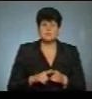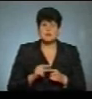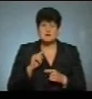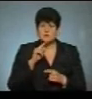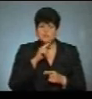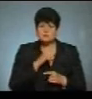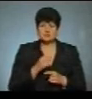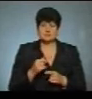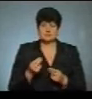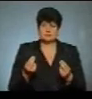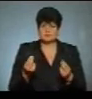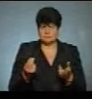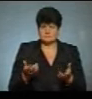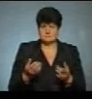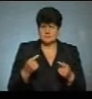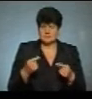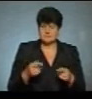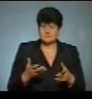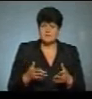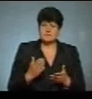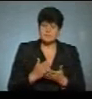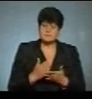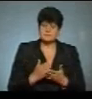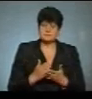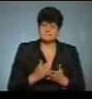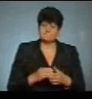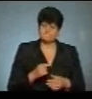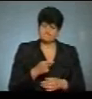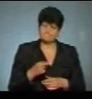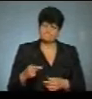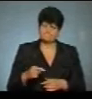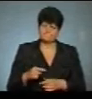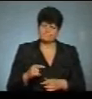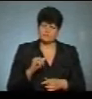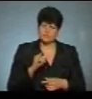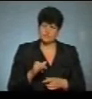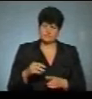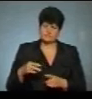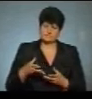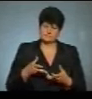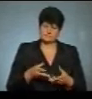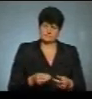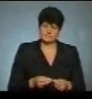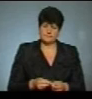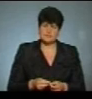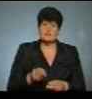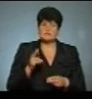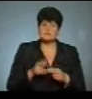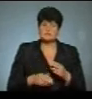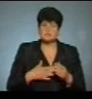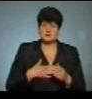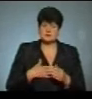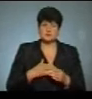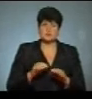економічної забезпеченості, він має додаткові такі негативні емоційні навантаження. І все ж, завершуючи наш ефір,